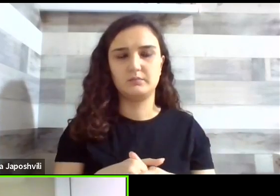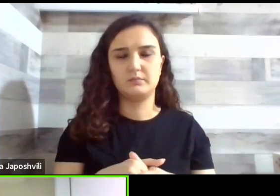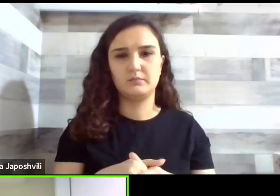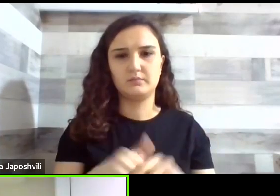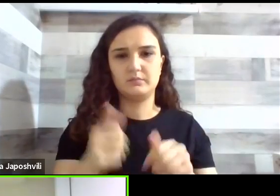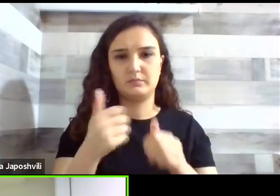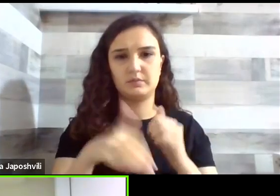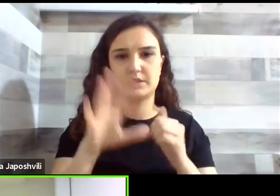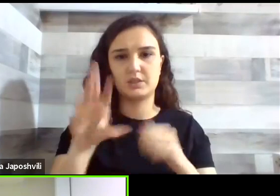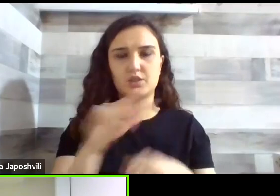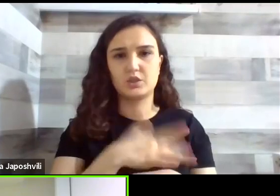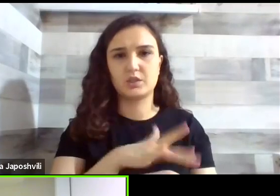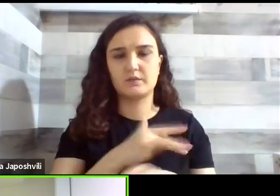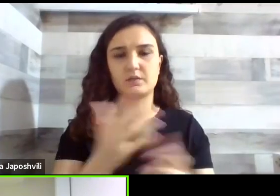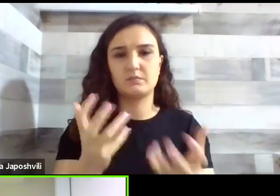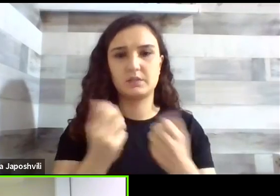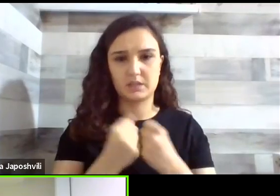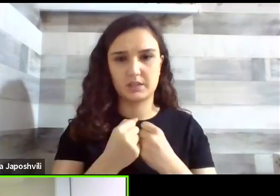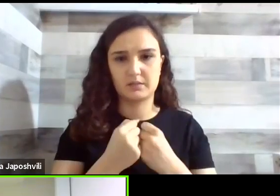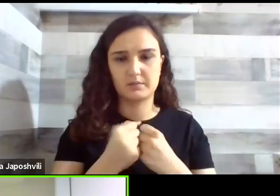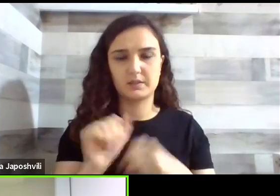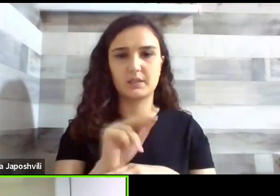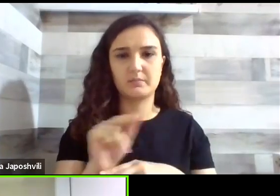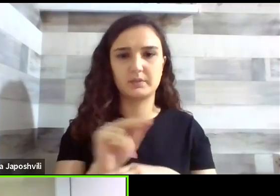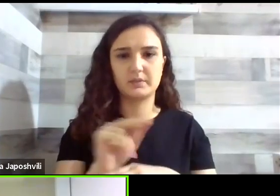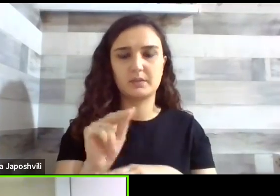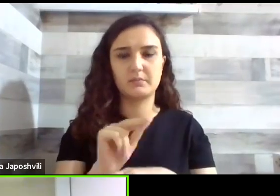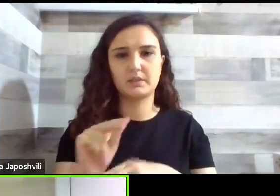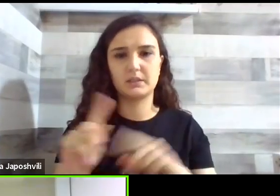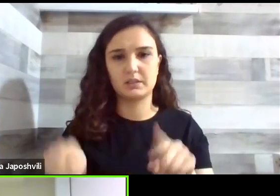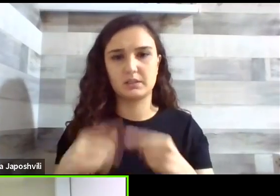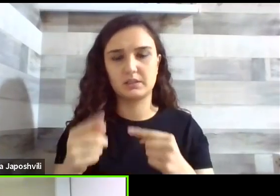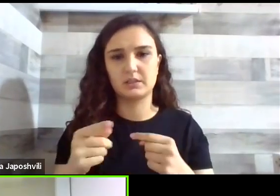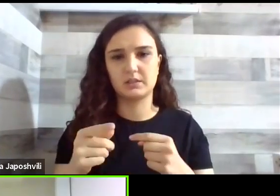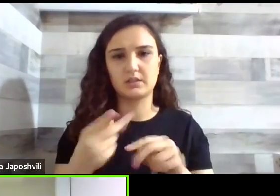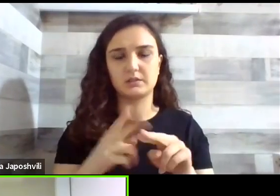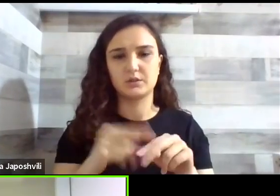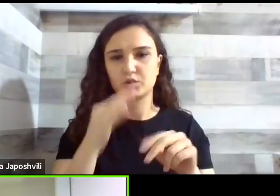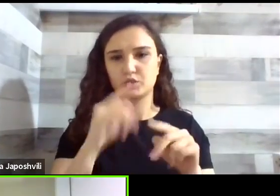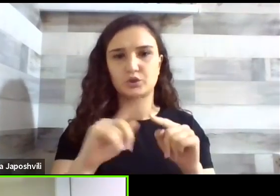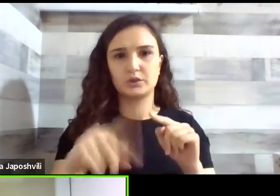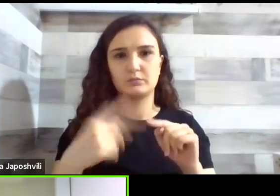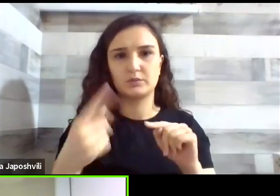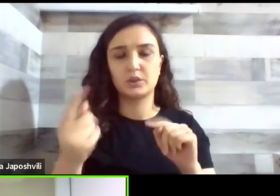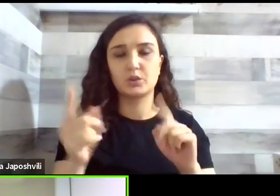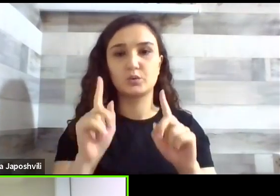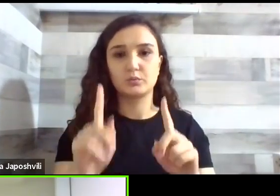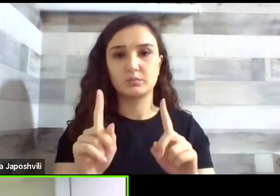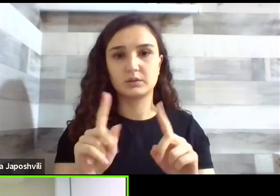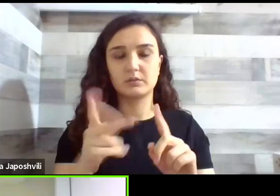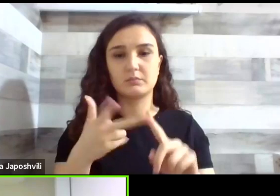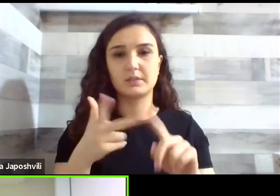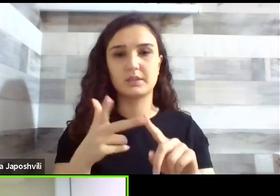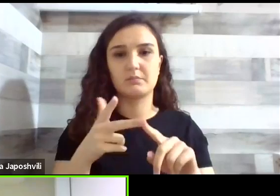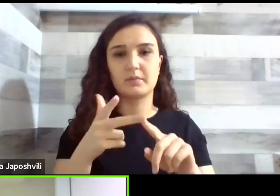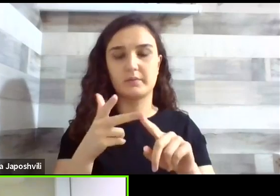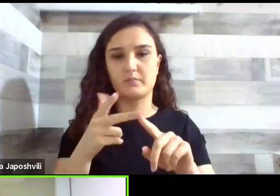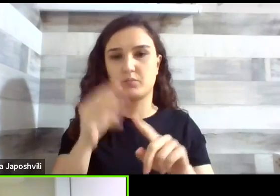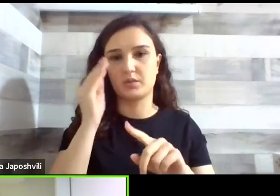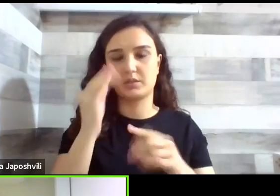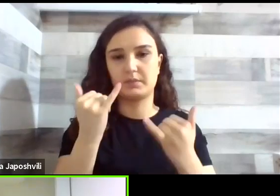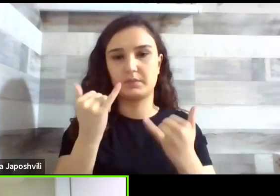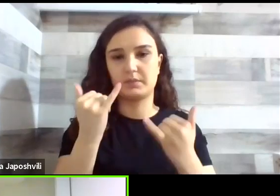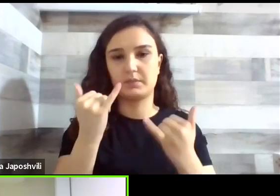ცენტრში, ხო, სერვისის მისაღებად, იქნება ეს რეაბილიტაცია, აბილიტაცია წის ცენტრი თუ ასე შემდეგ. თუმცა მესამე ვარიანტი, ხო, ეხლა დღეს